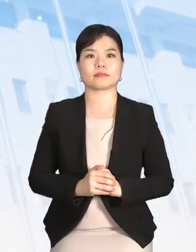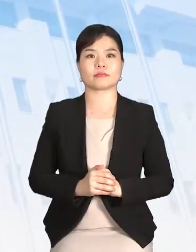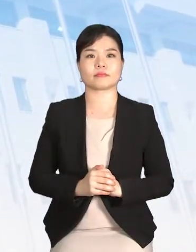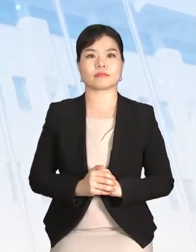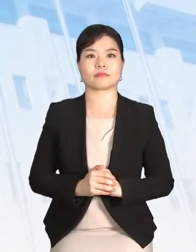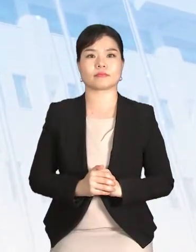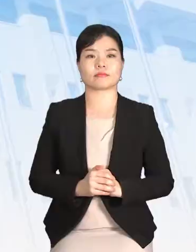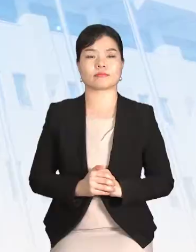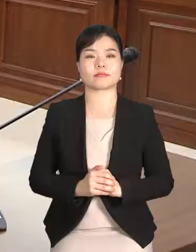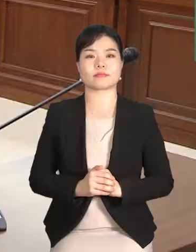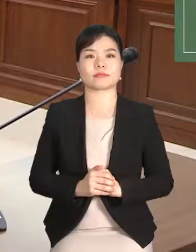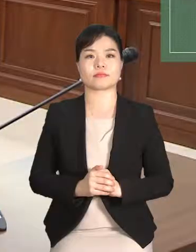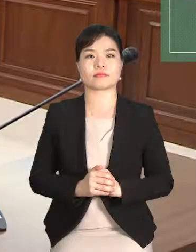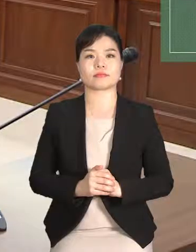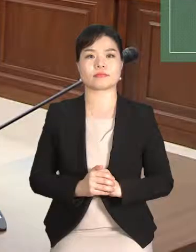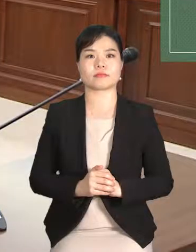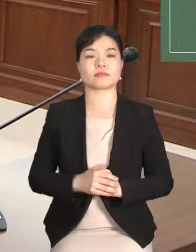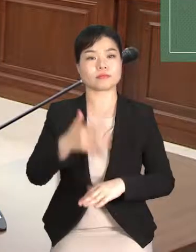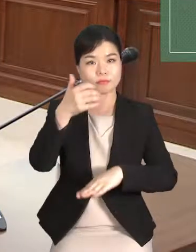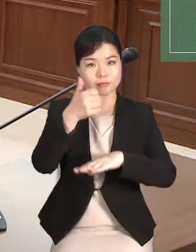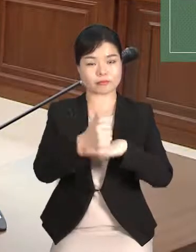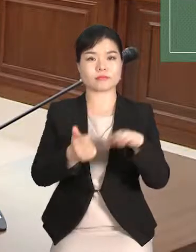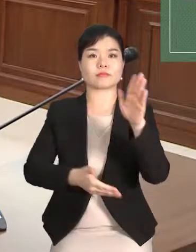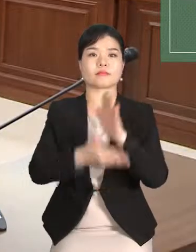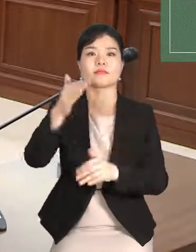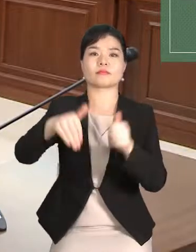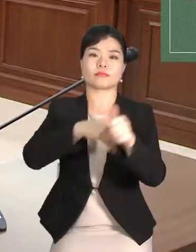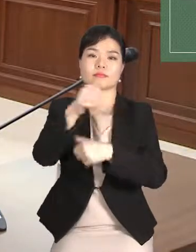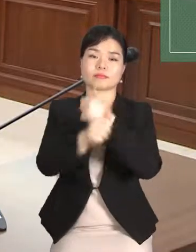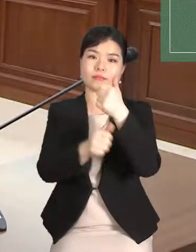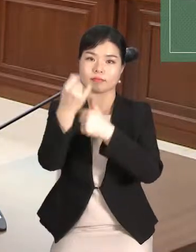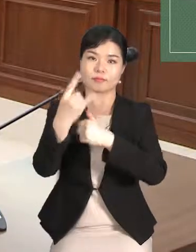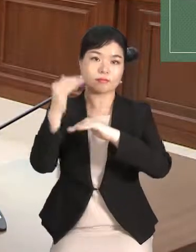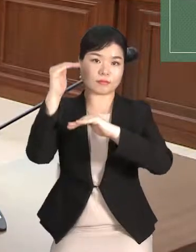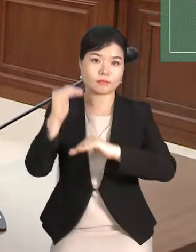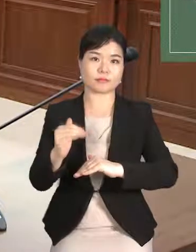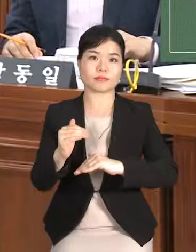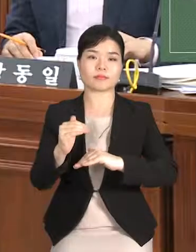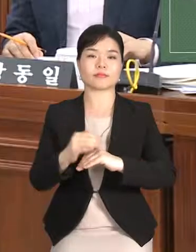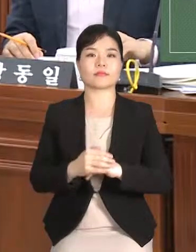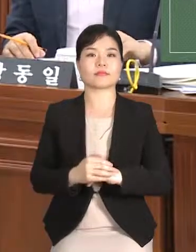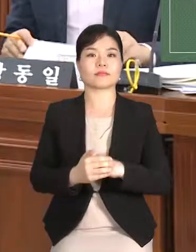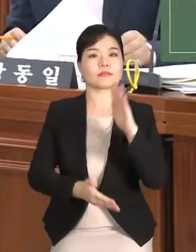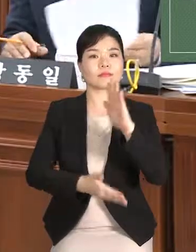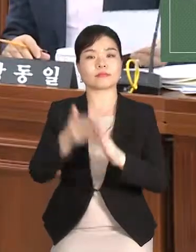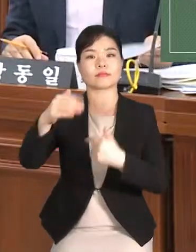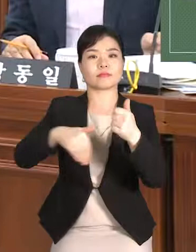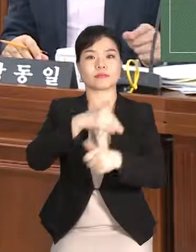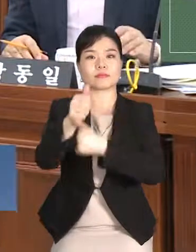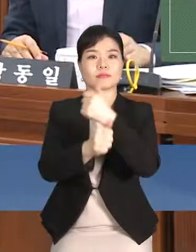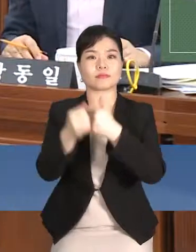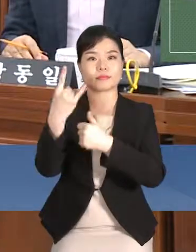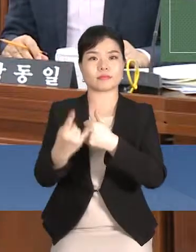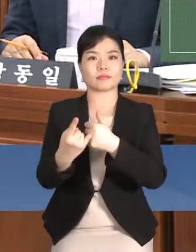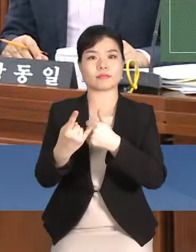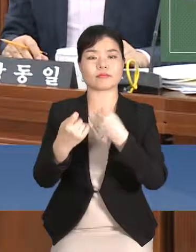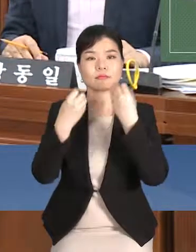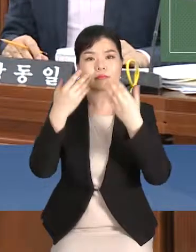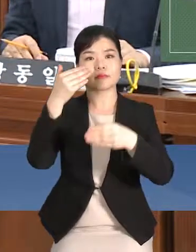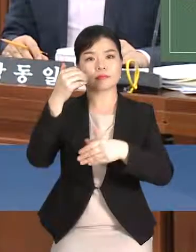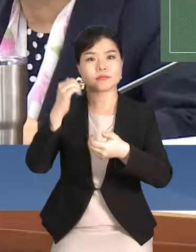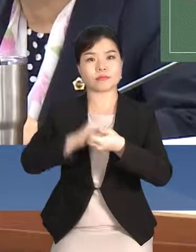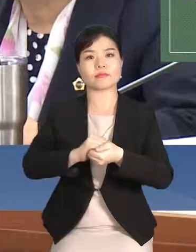마지막으로 도시환경위원회 소식입니다. 도시환경위원회는 개발 제한 구역